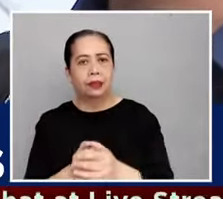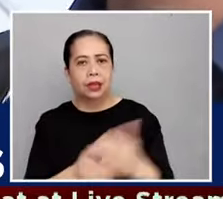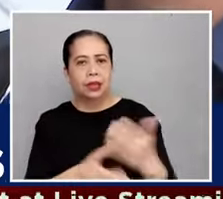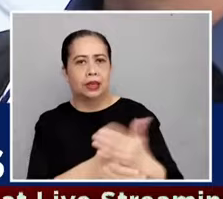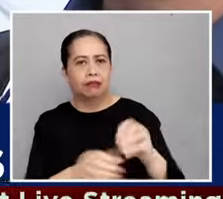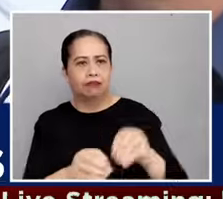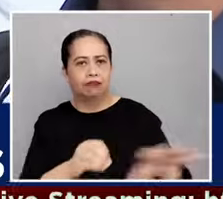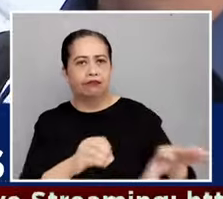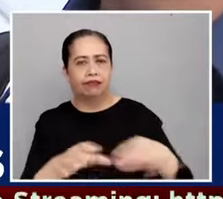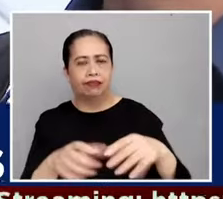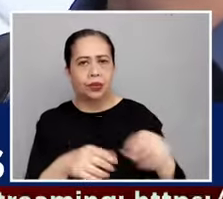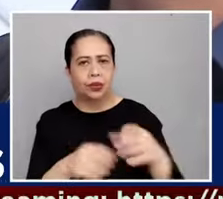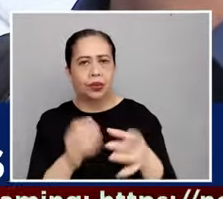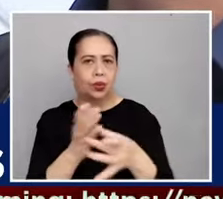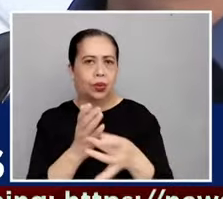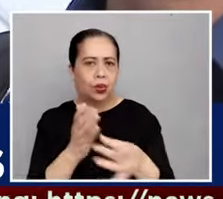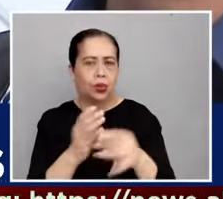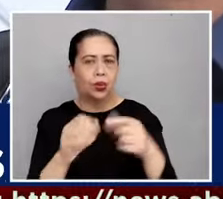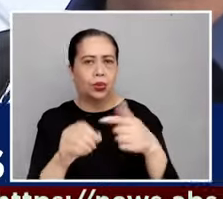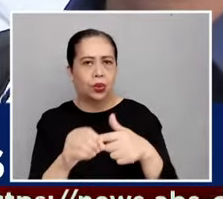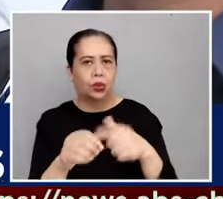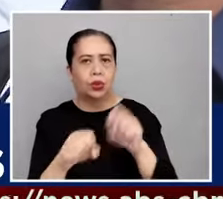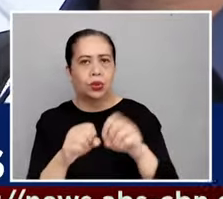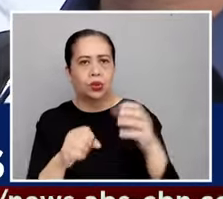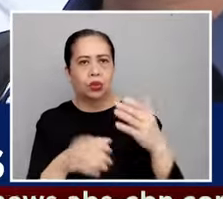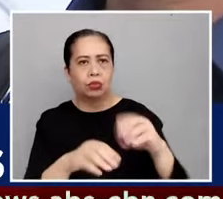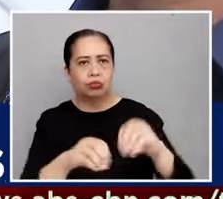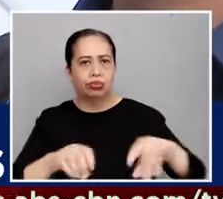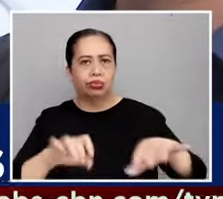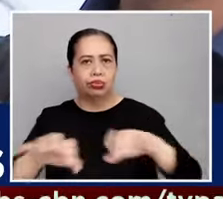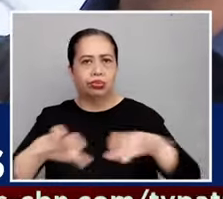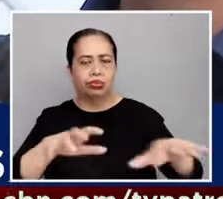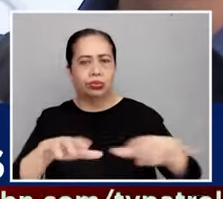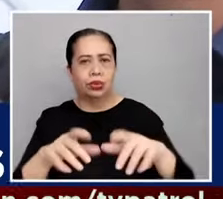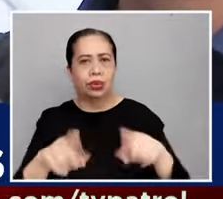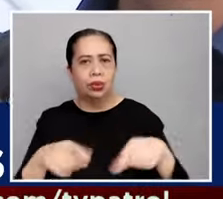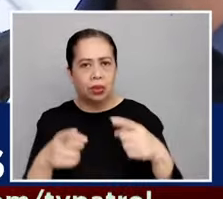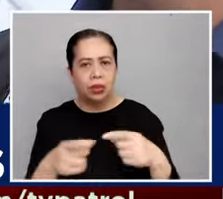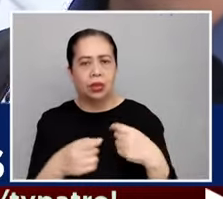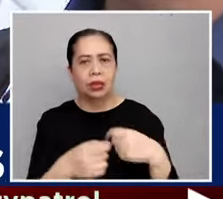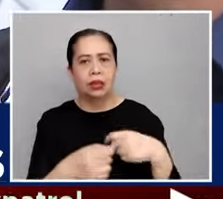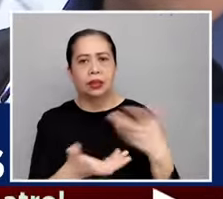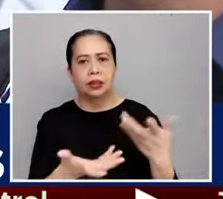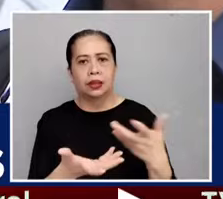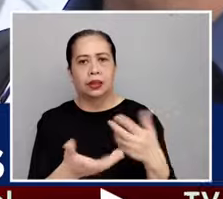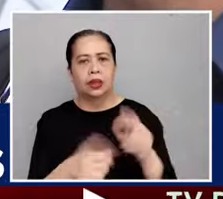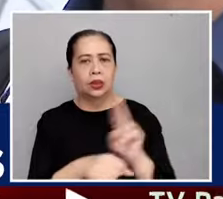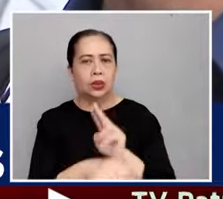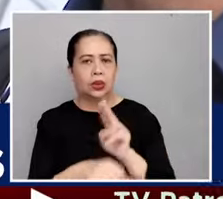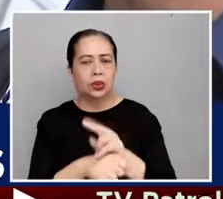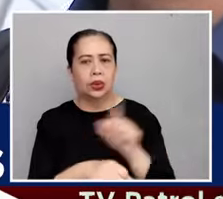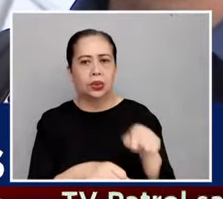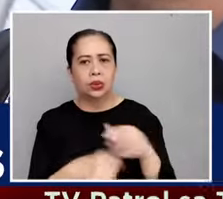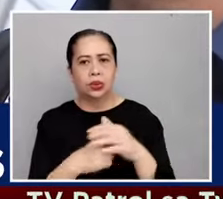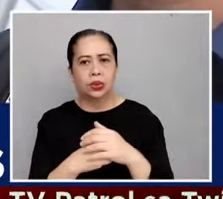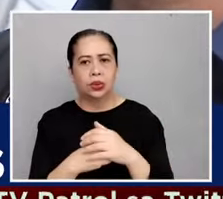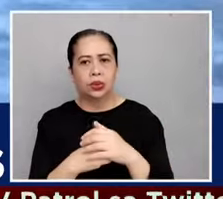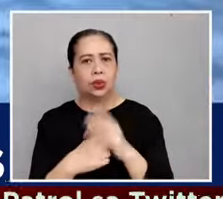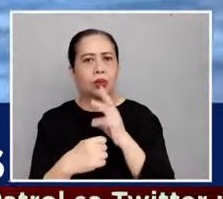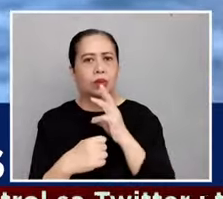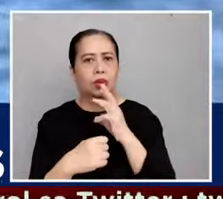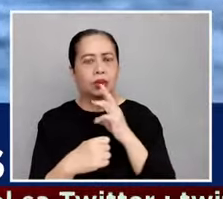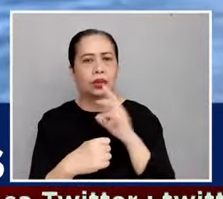yung ano yung oil para mabulabog po yung oil habang ginagamit po nila yung water